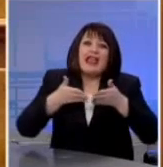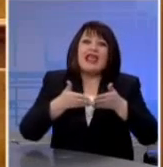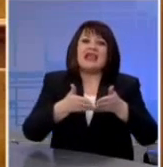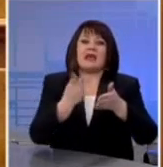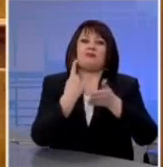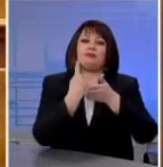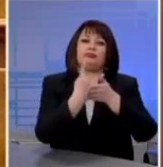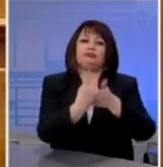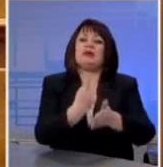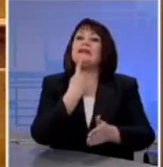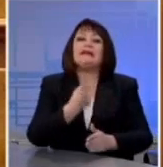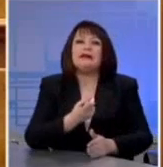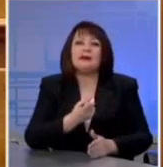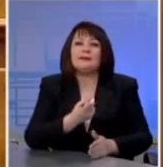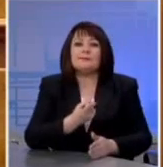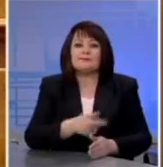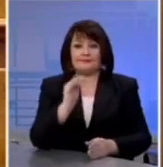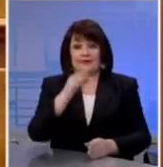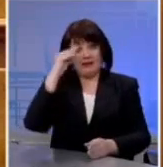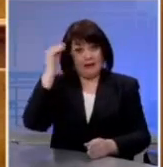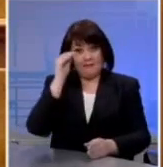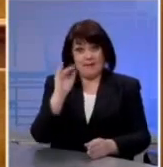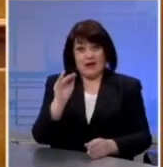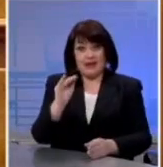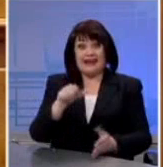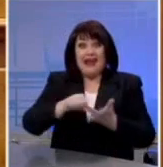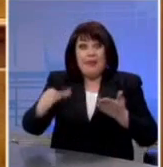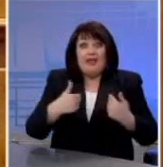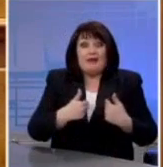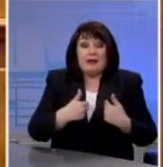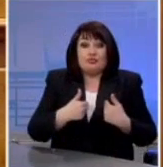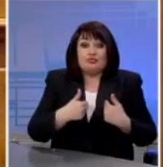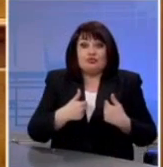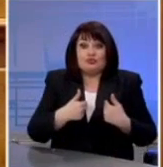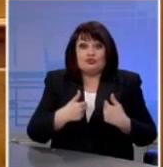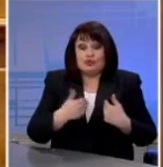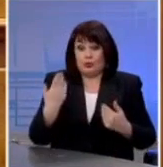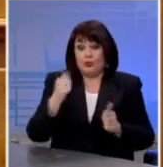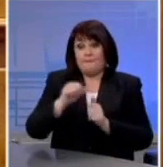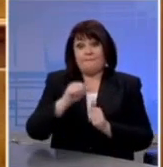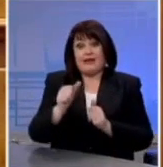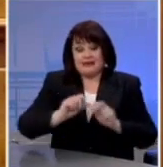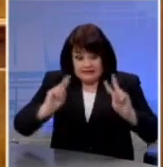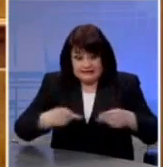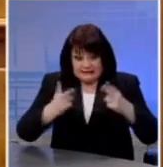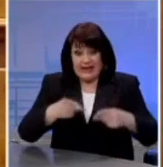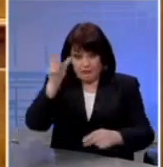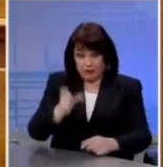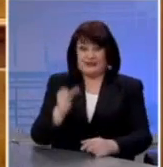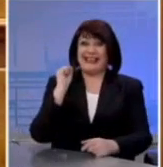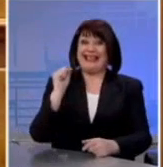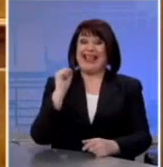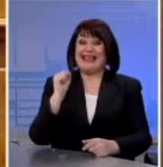από τον τότε αρχηγό του Κώστα τον Καραμαλή τη διαγραφή μου. Πριν από λίγους μήνες αποκαλύφθηκε ότι ο συνδικαλιστής αυτός